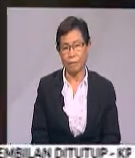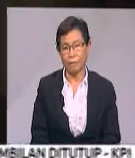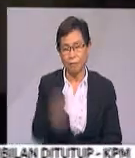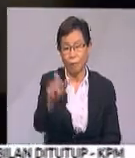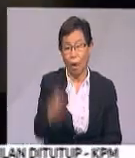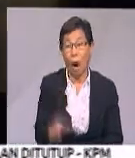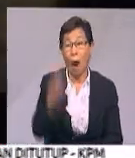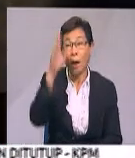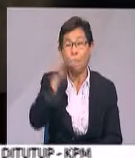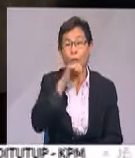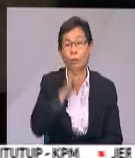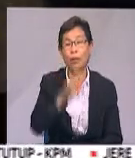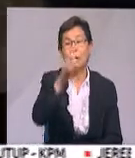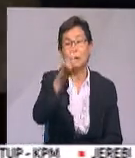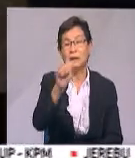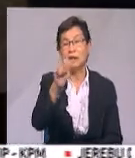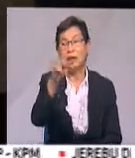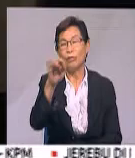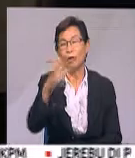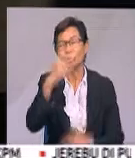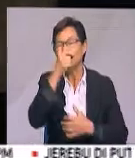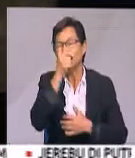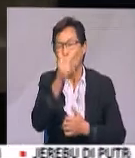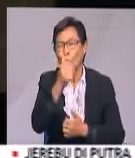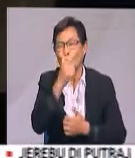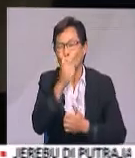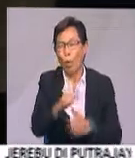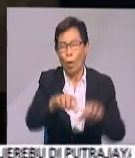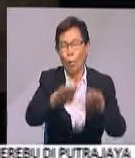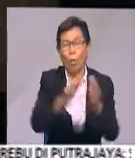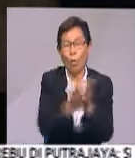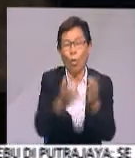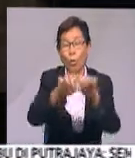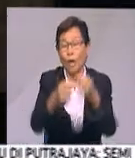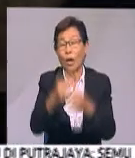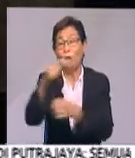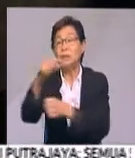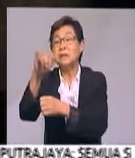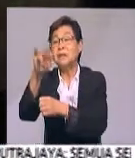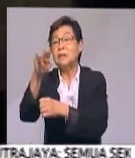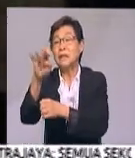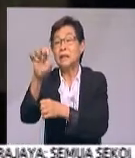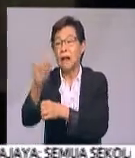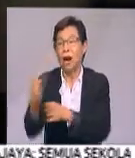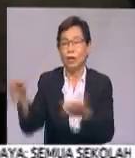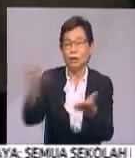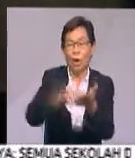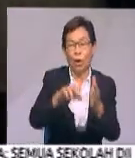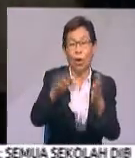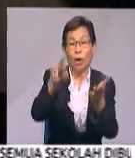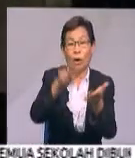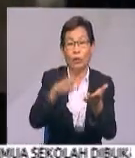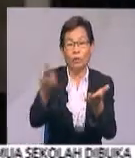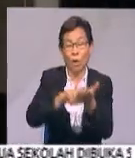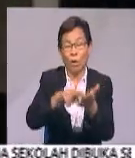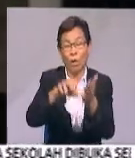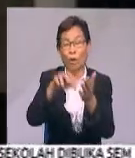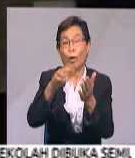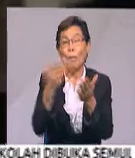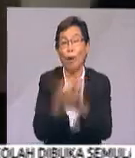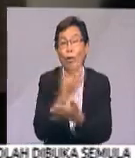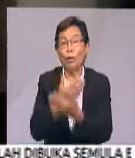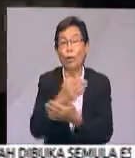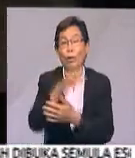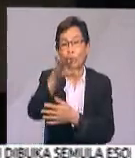Seorang lelaki bernama David Rush yang gemar memecahkan buku rekod Guinness mencatat rekod terbaharunya dengan mematahkan 98